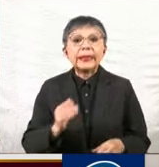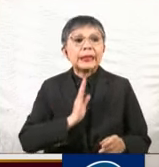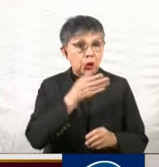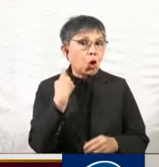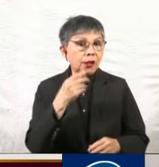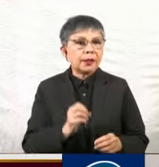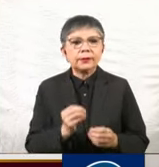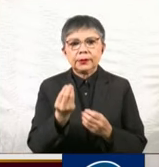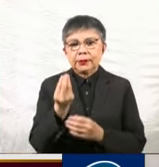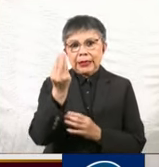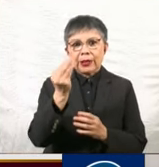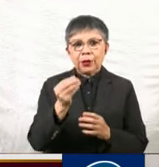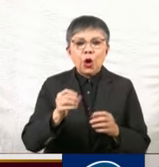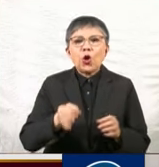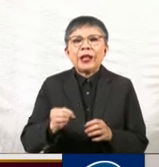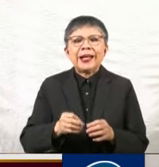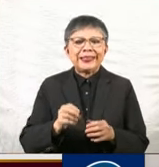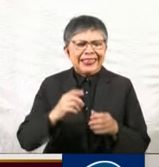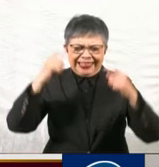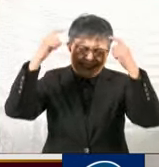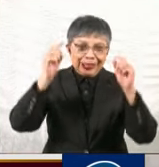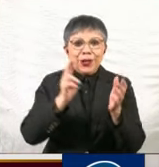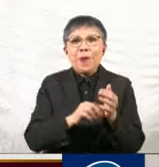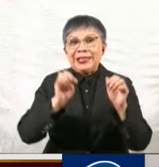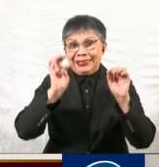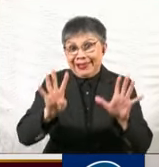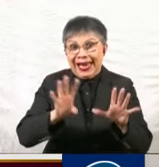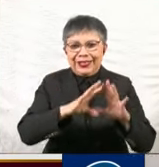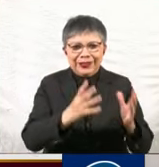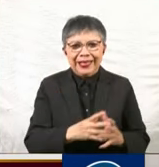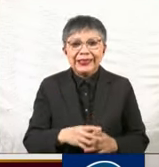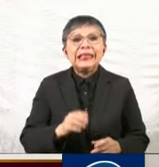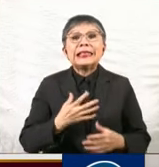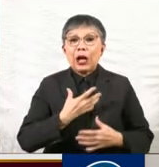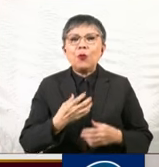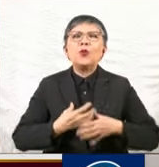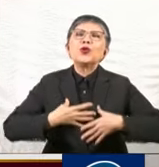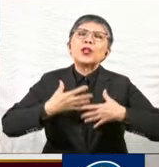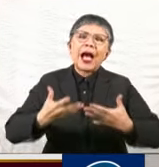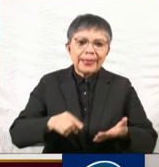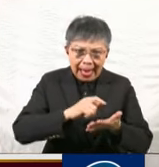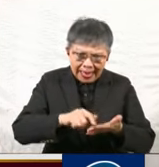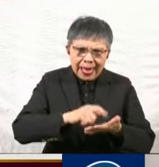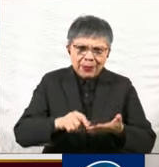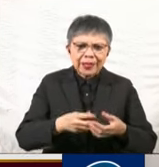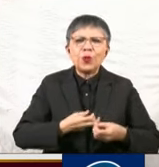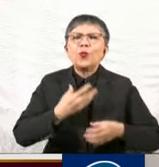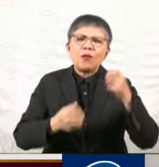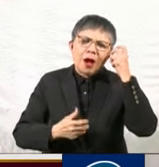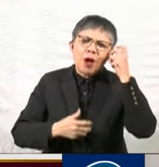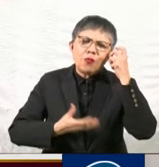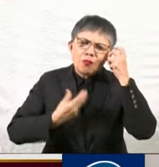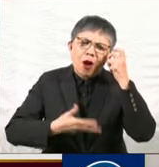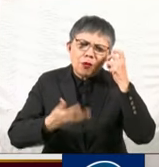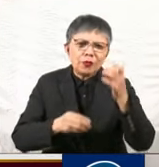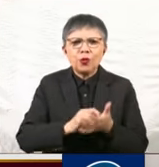Jakarta sebagai Kota stres nomor 9 kita selesaikan masalah stresnya jika butuh curhat ada aplikasi maupun